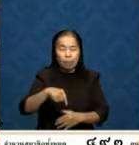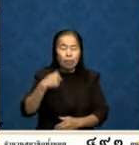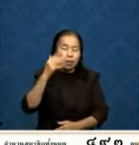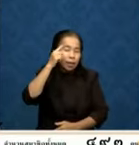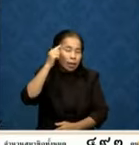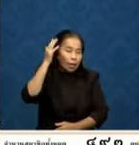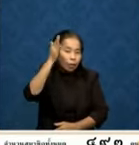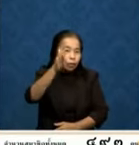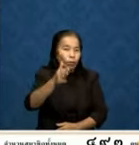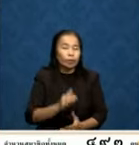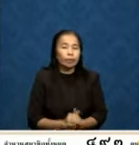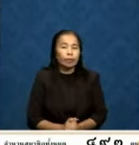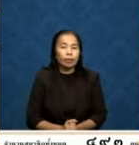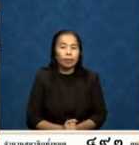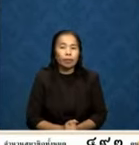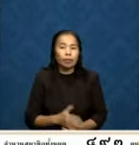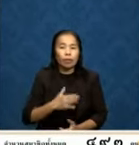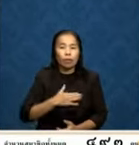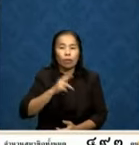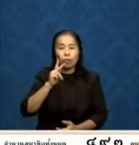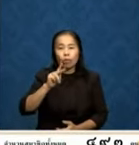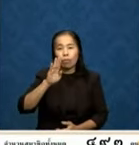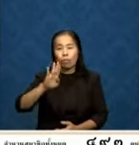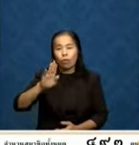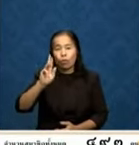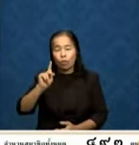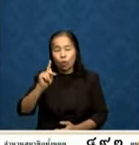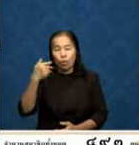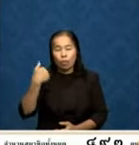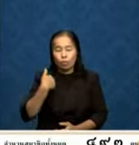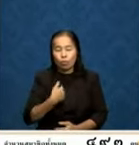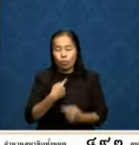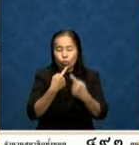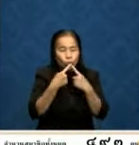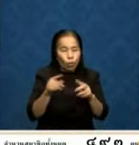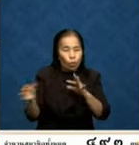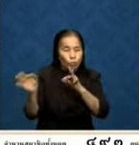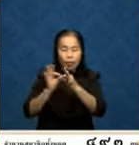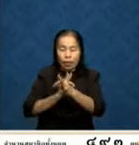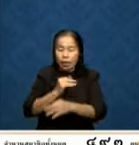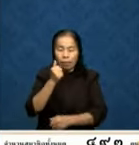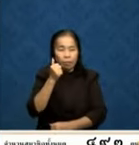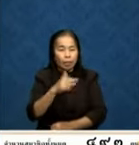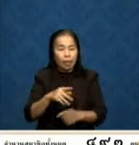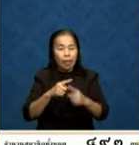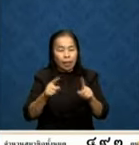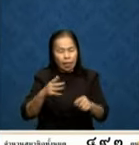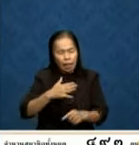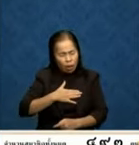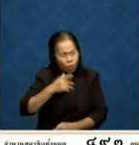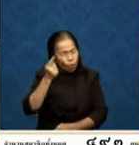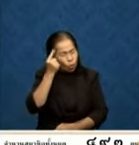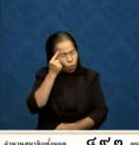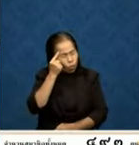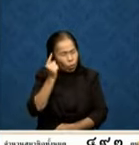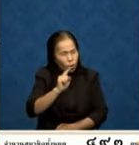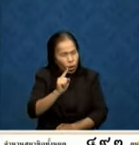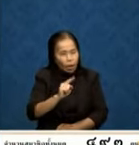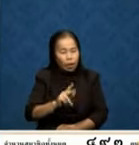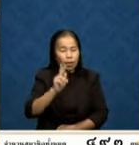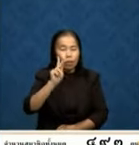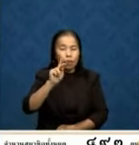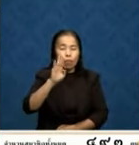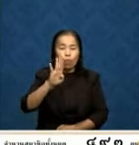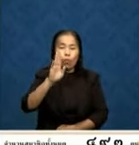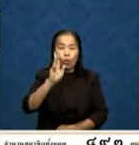นะครับในส่วนของกฟผ.นะครับผมอาจจะมิสามารถไปตอบแทนกฟผ.ได้ทั้งหมดนะครับแต่เท่าที่ทราบนะครับก็คือกฟผ.เนี่ย